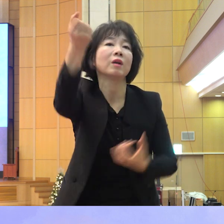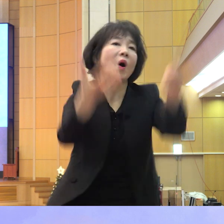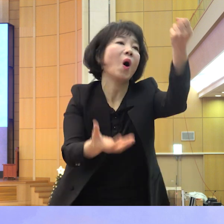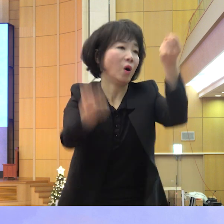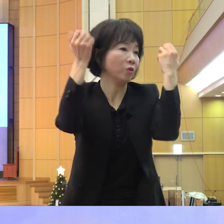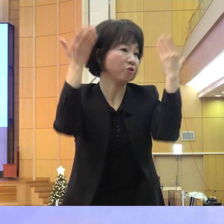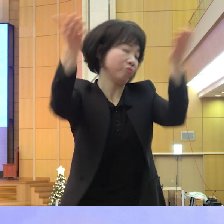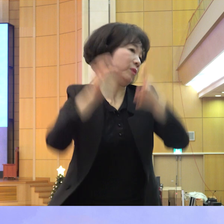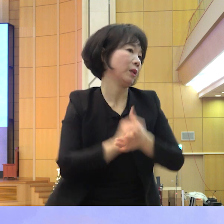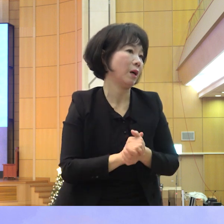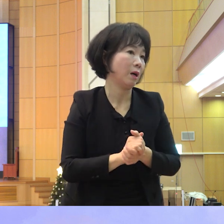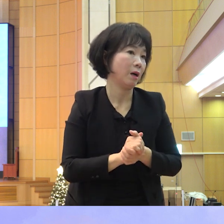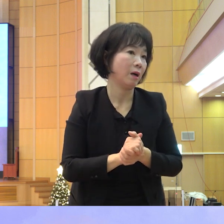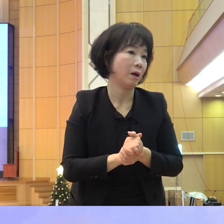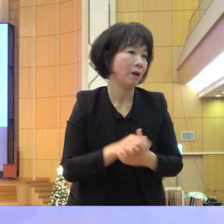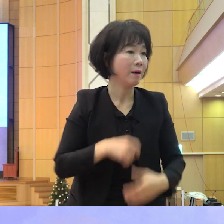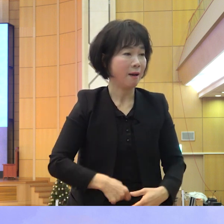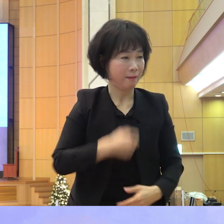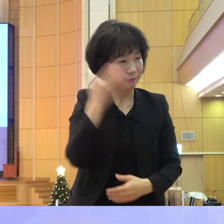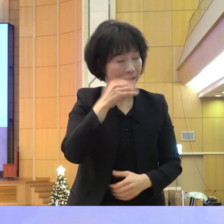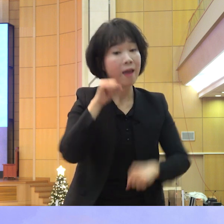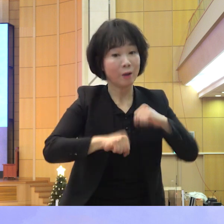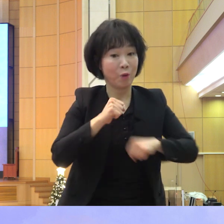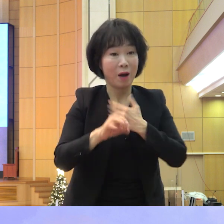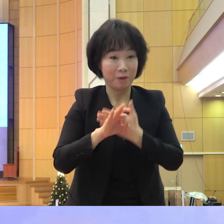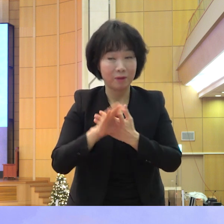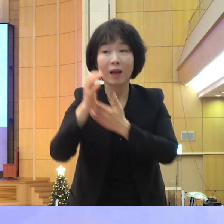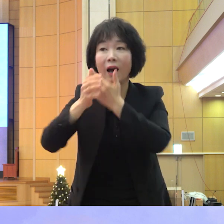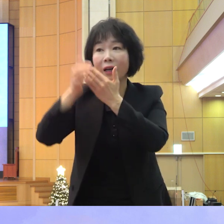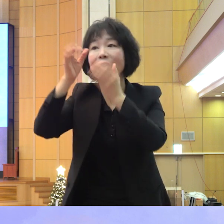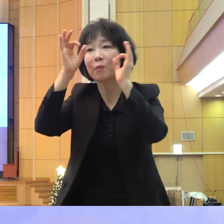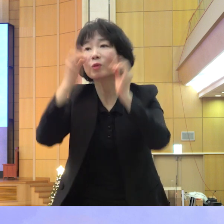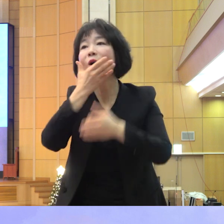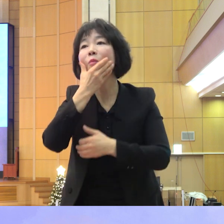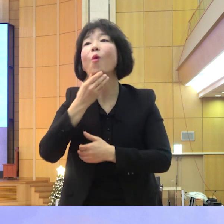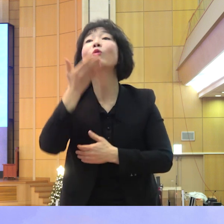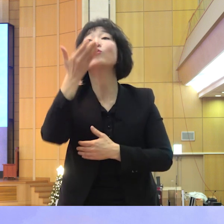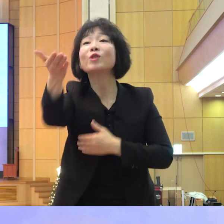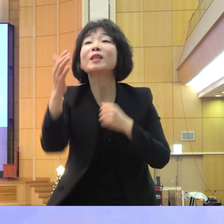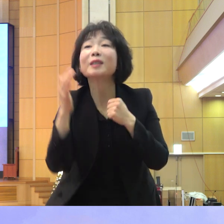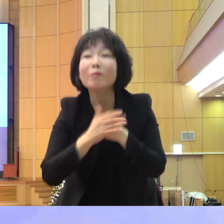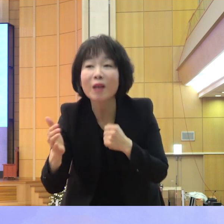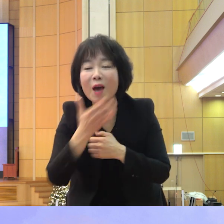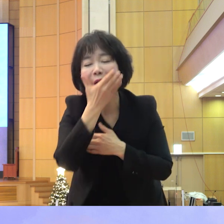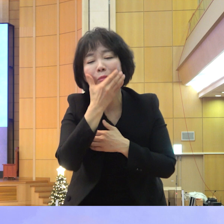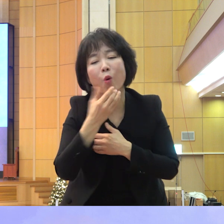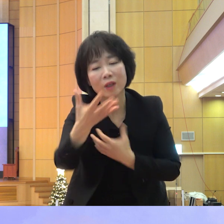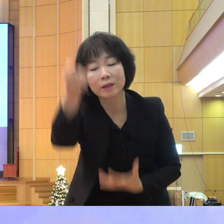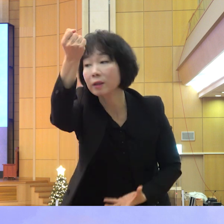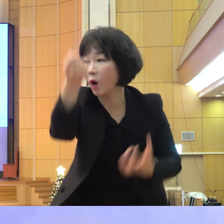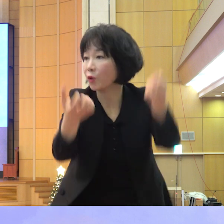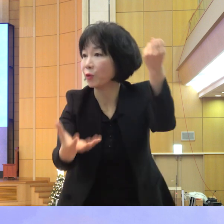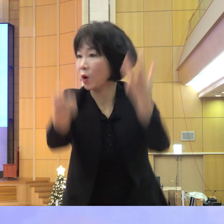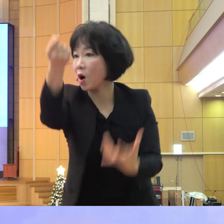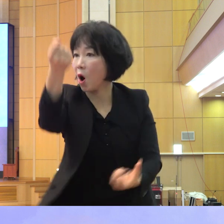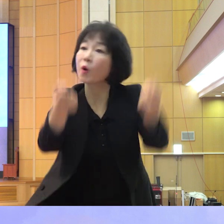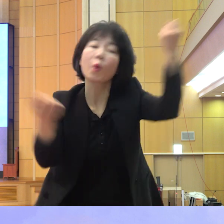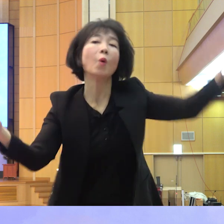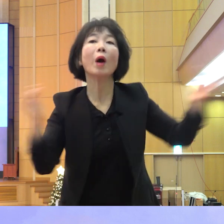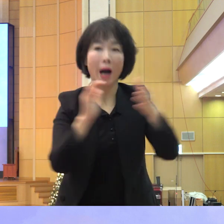하나님 보시기에 정직하고 선량한 일을 행하면 하나님께서 복을 주시기 때문에 복을 얻고,